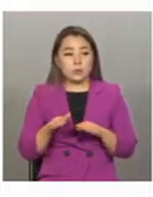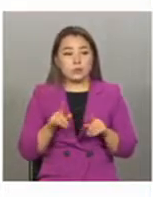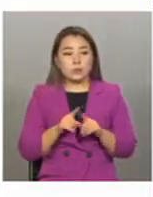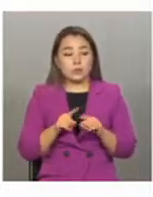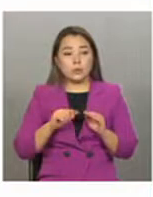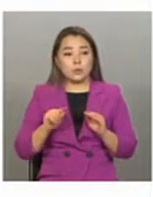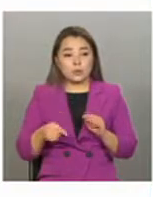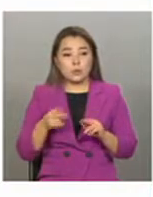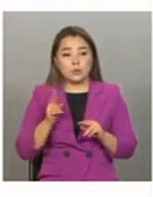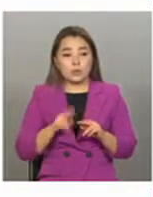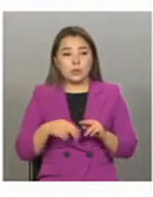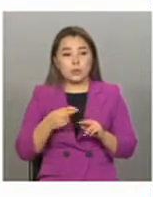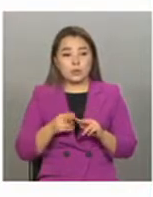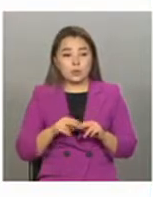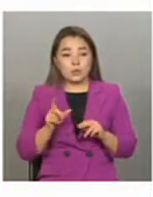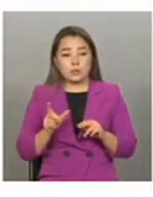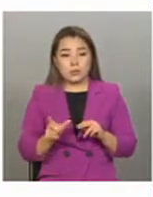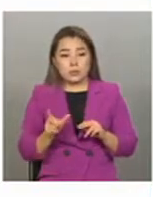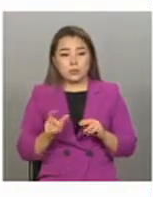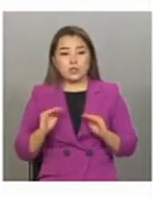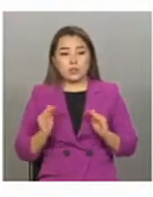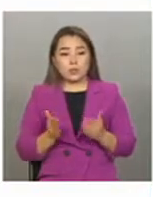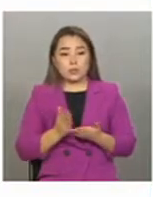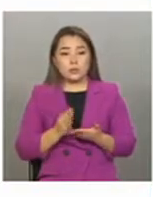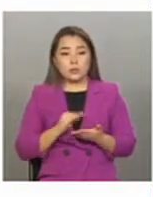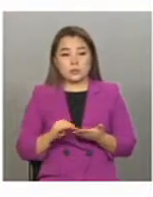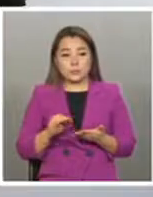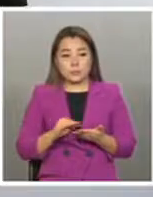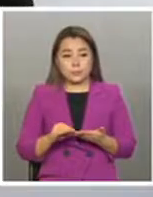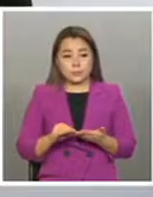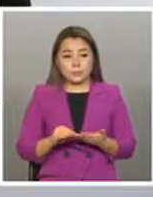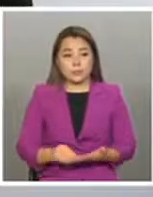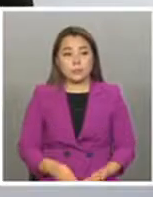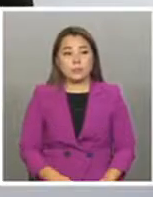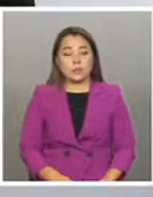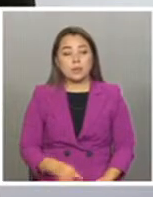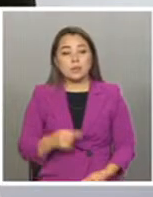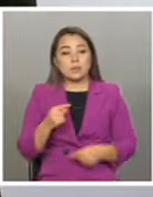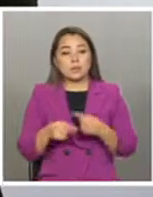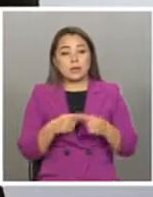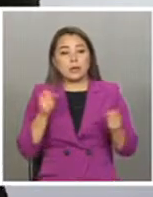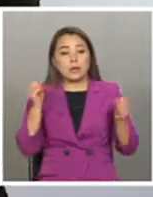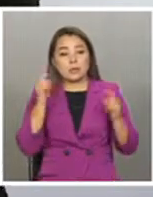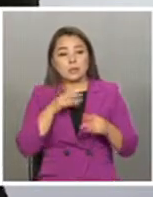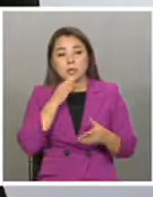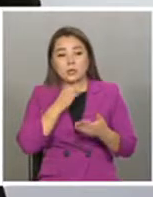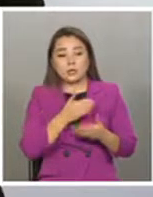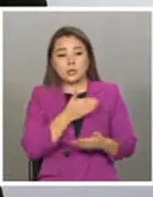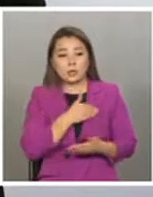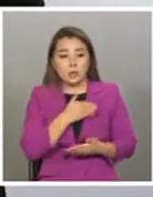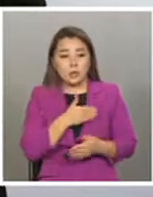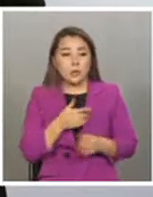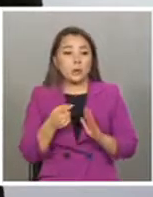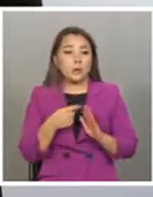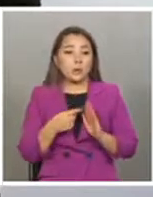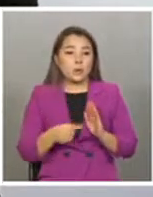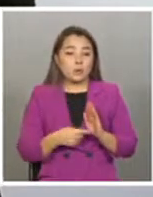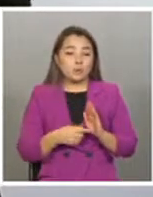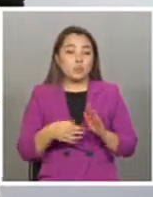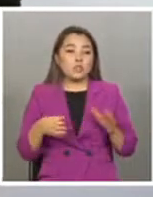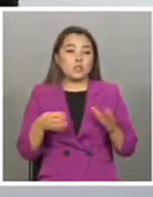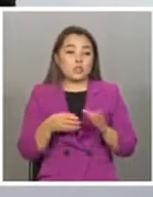ондық таңбалар саны шектеулі болып шықты. Ендеше, келесі анықтамаға тоқталайық. Бөлімінің